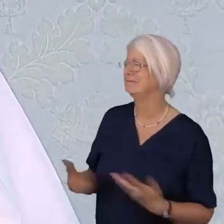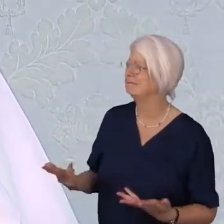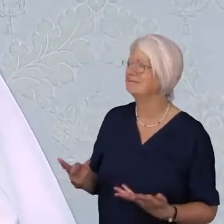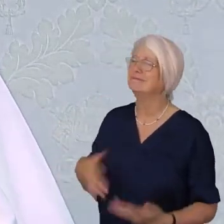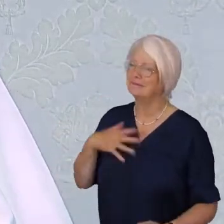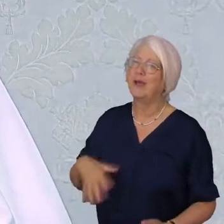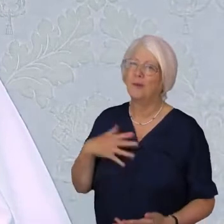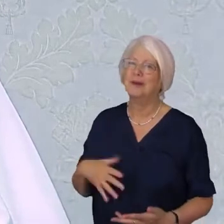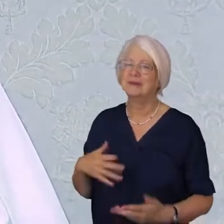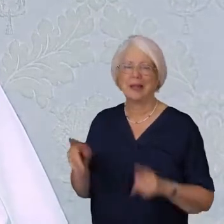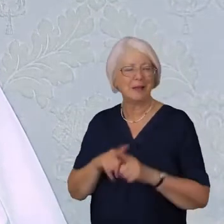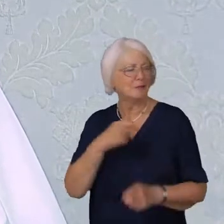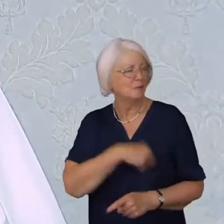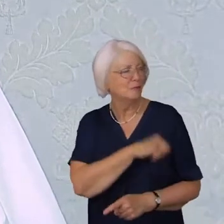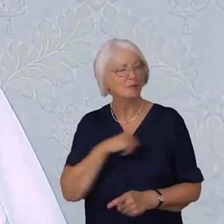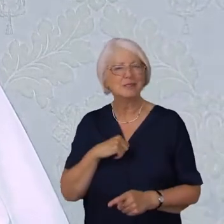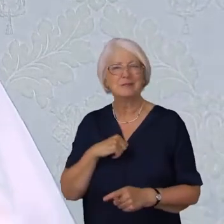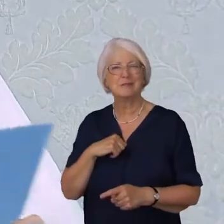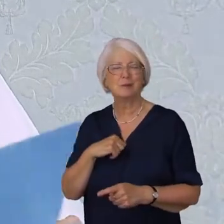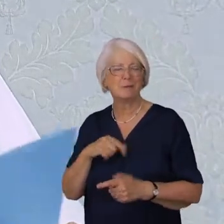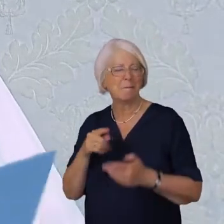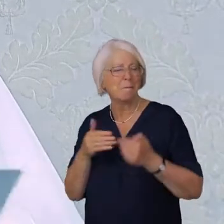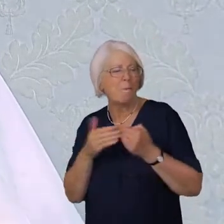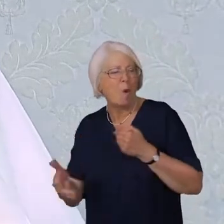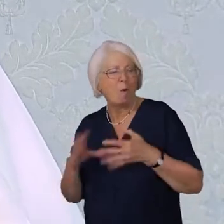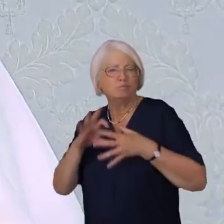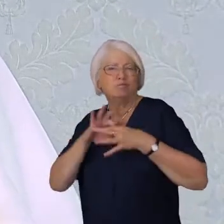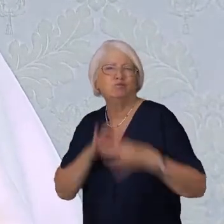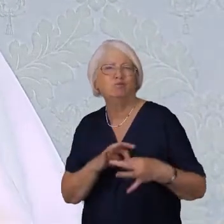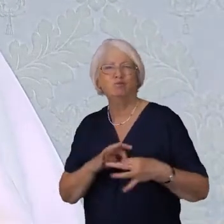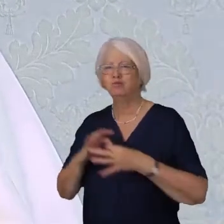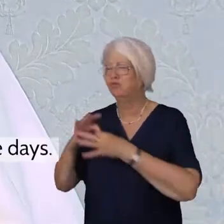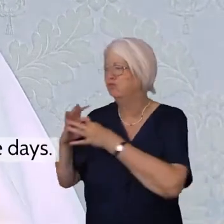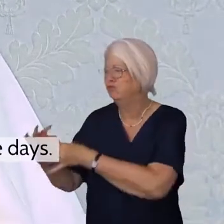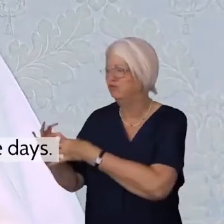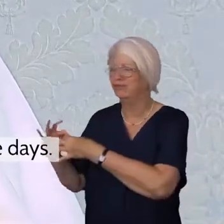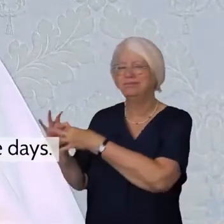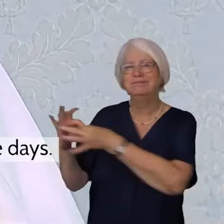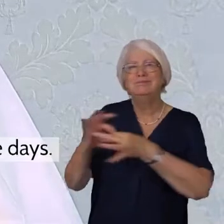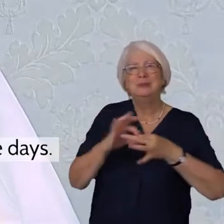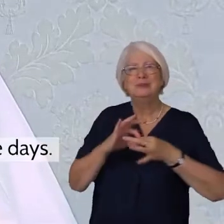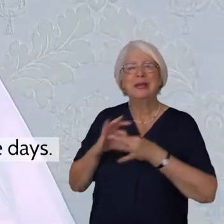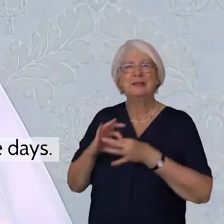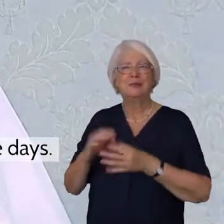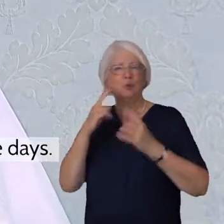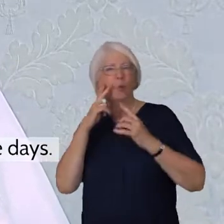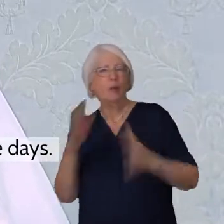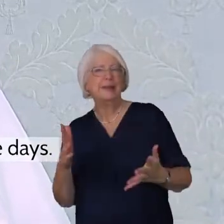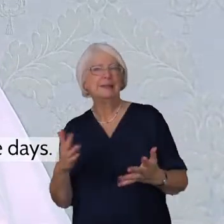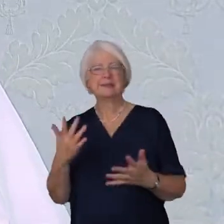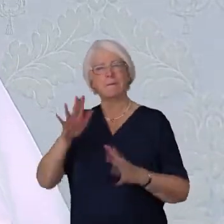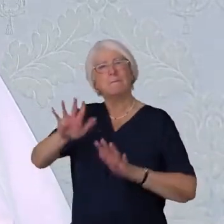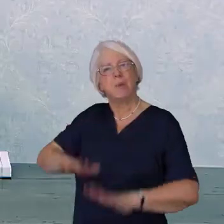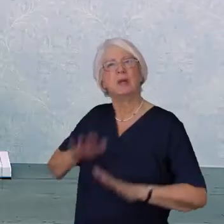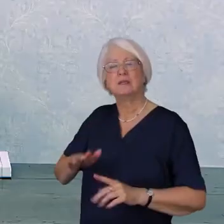fossimo più ancora e più insieme testimoni di misericordia per l'umanità duramente